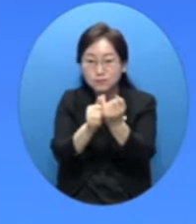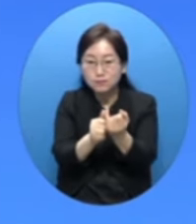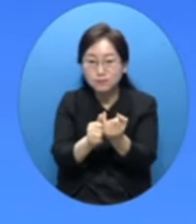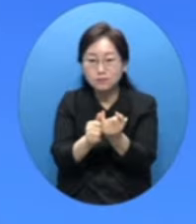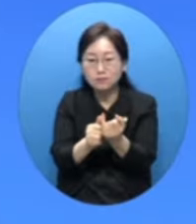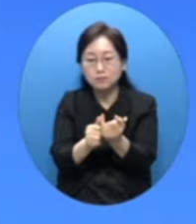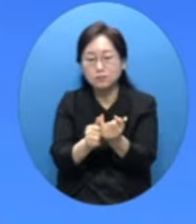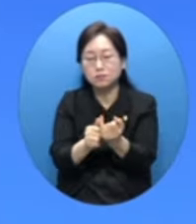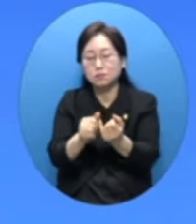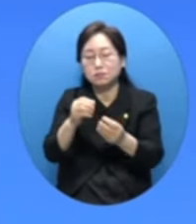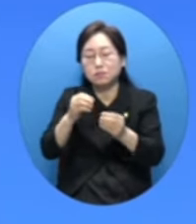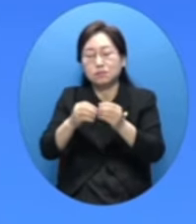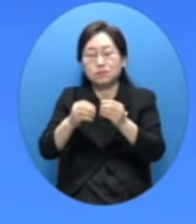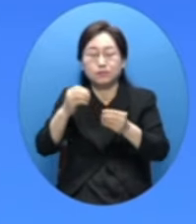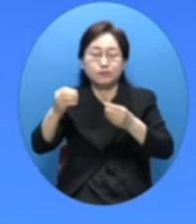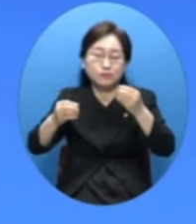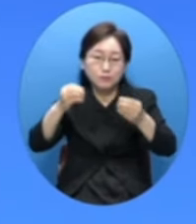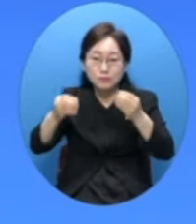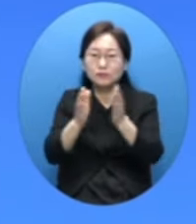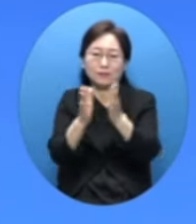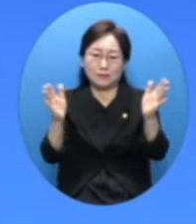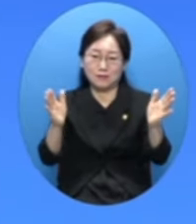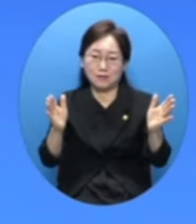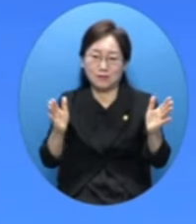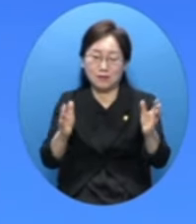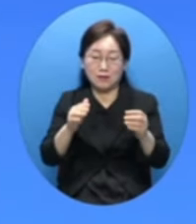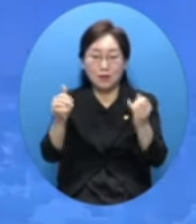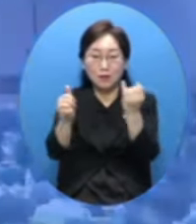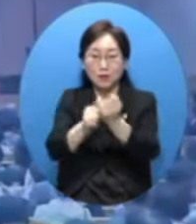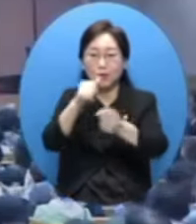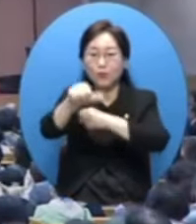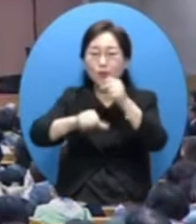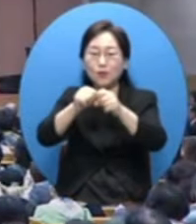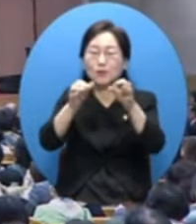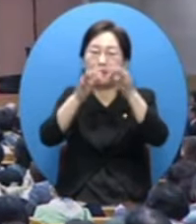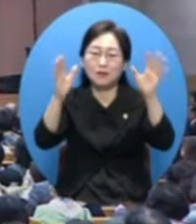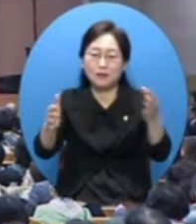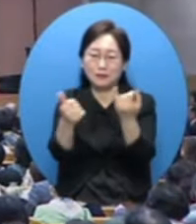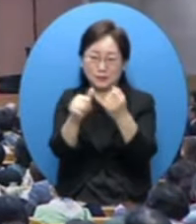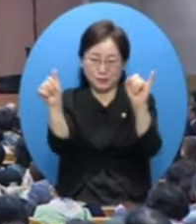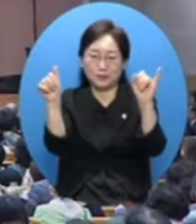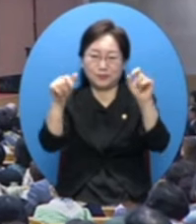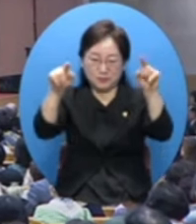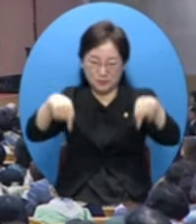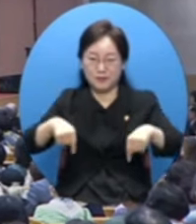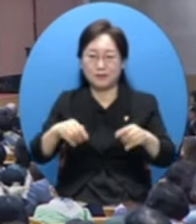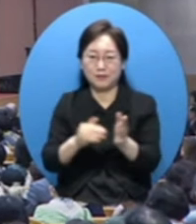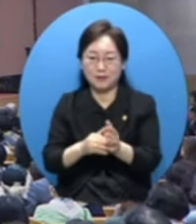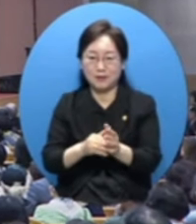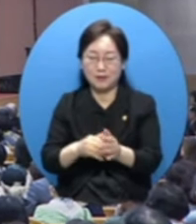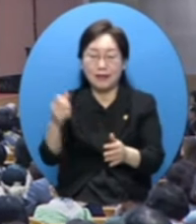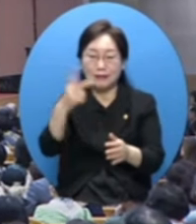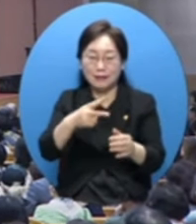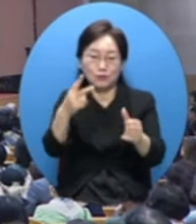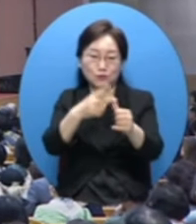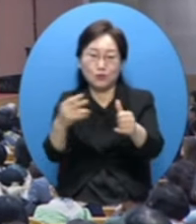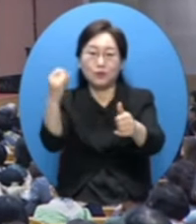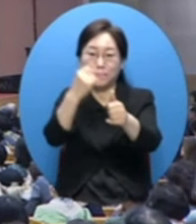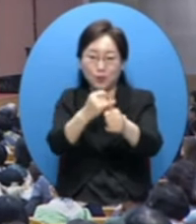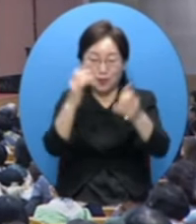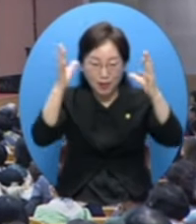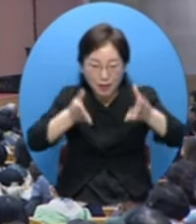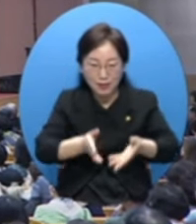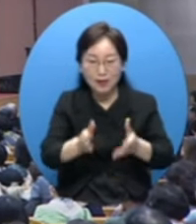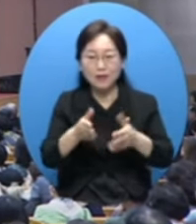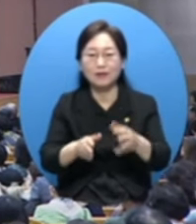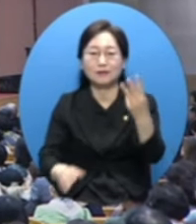원만치 못했습니다. 그래서 결혼을 5년 만에 헤어지게 되었고 다시 재혼을 해서 아이 셋을 낳게